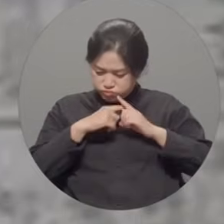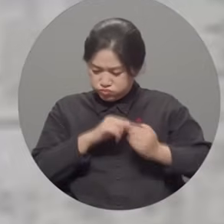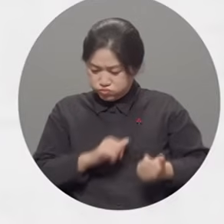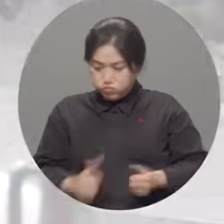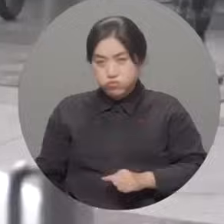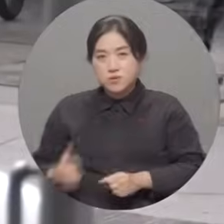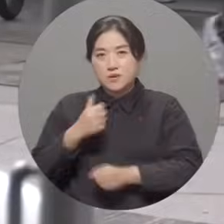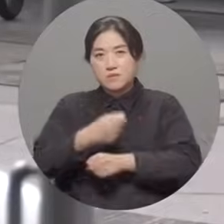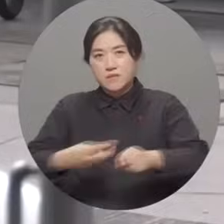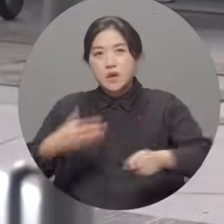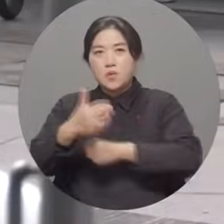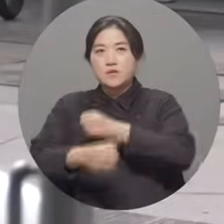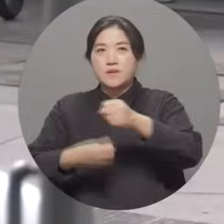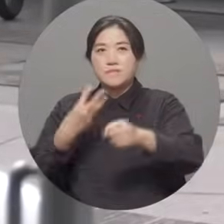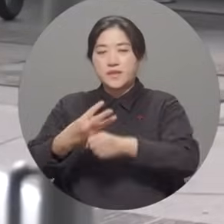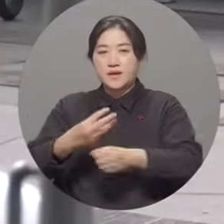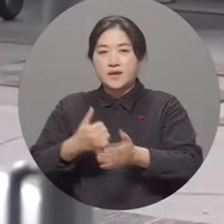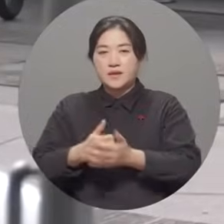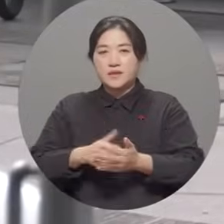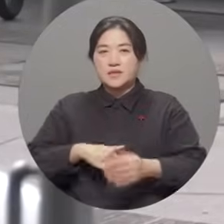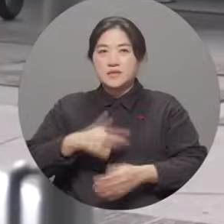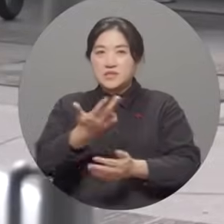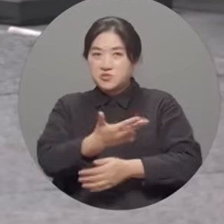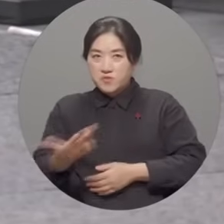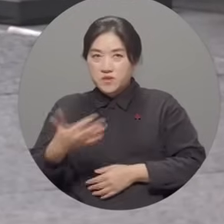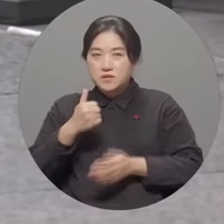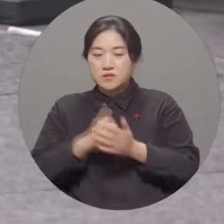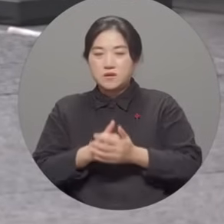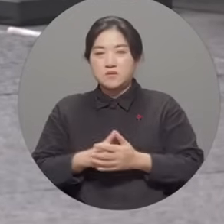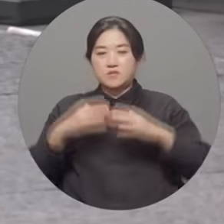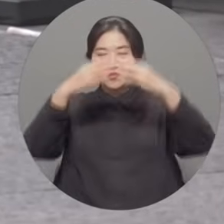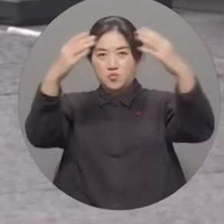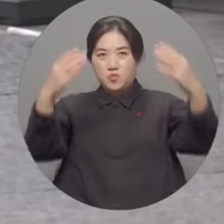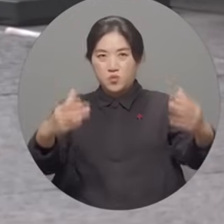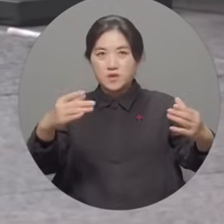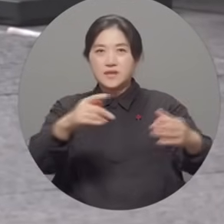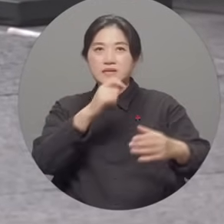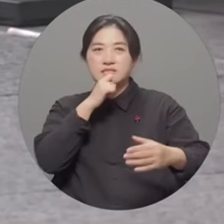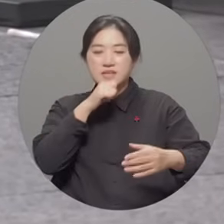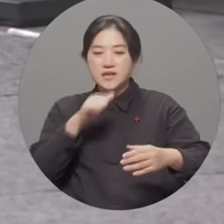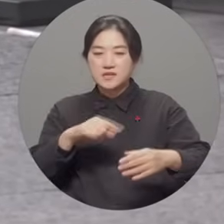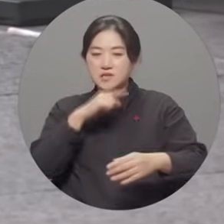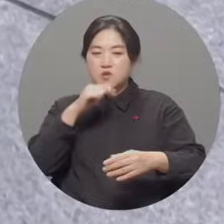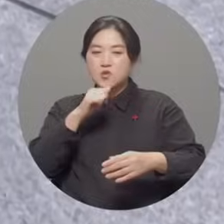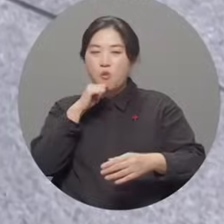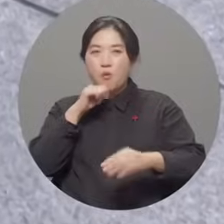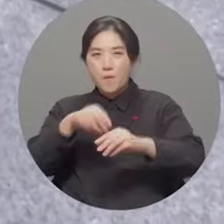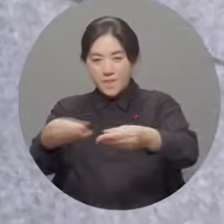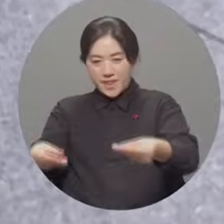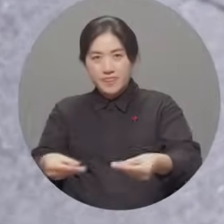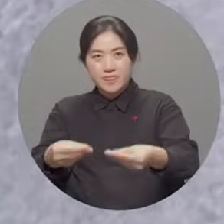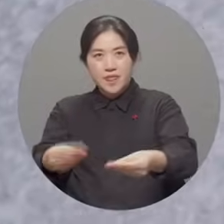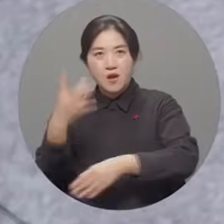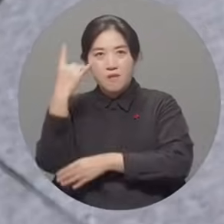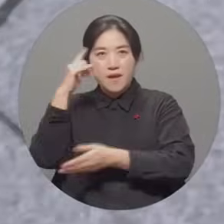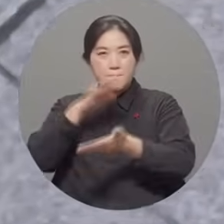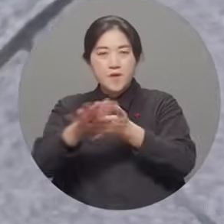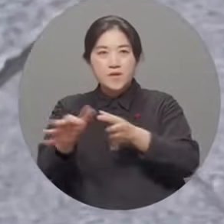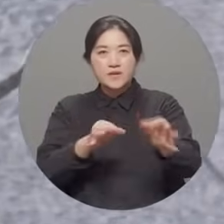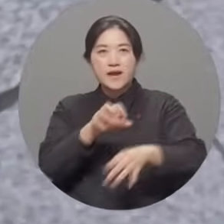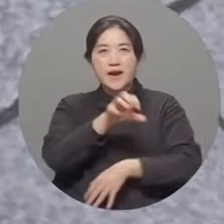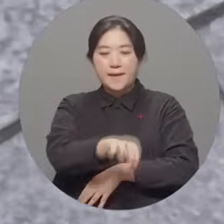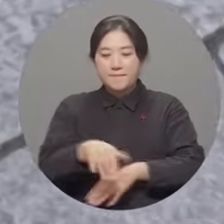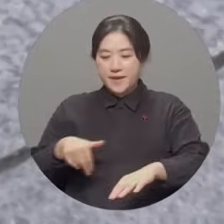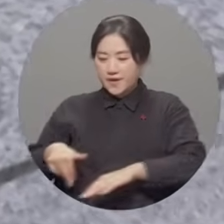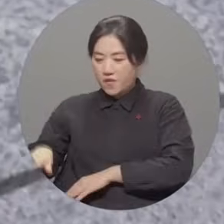흘렀습니다. 청계천엔 열사의 동상이 서 있고 그 옆엔 작은 동판이 설치되어 있습니다. 원래 평화시장 앞 인도에